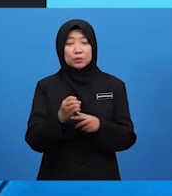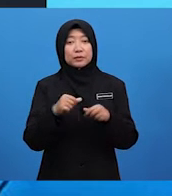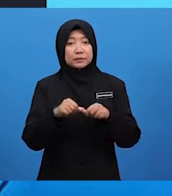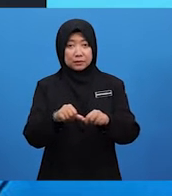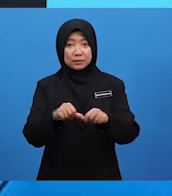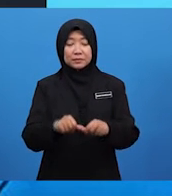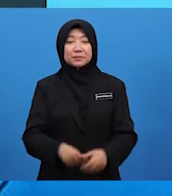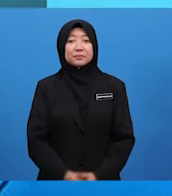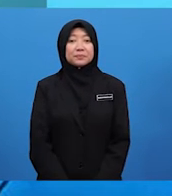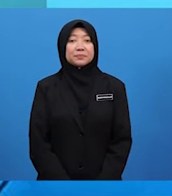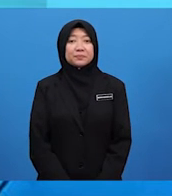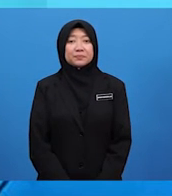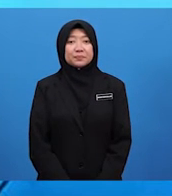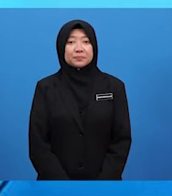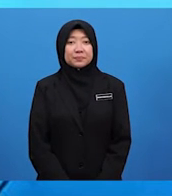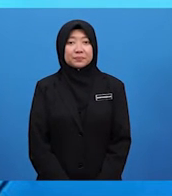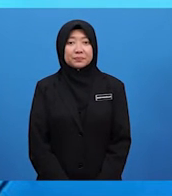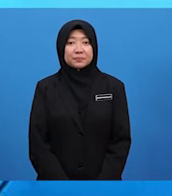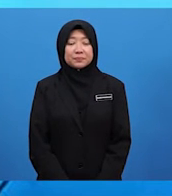kekal.